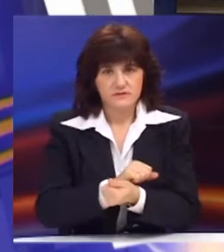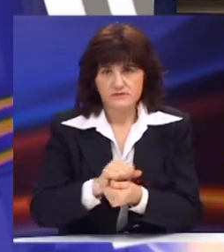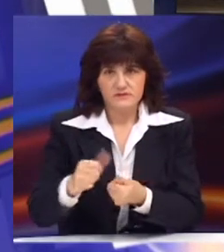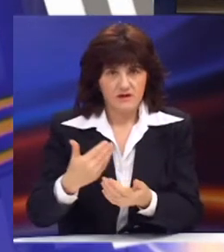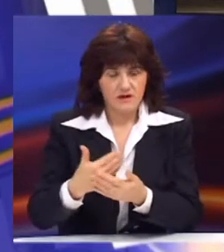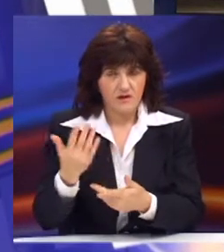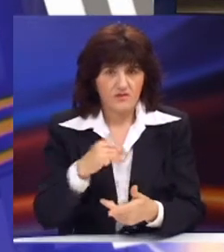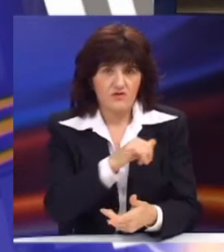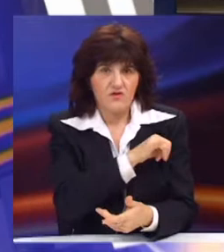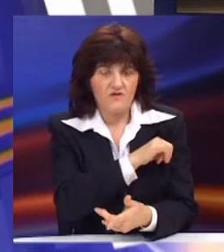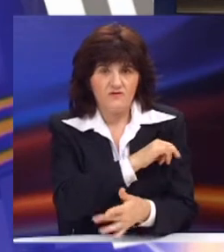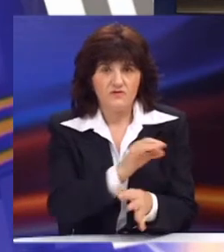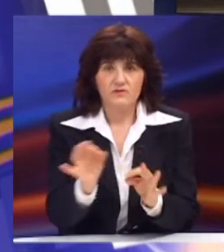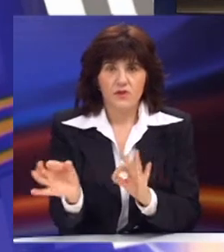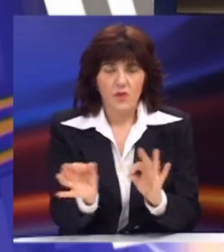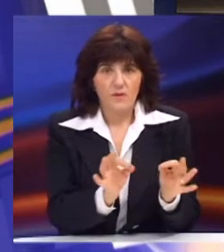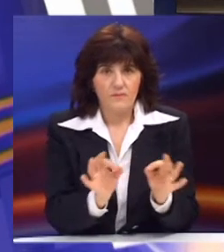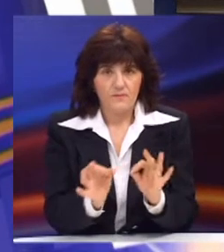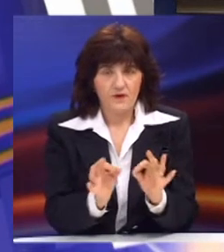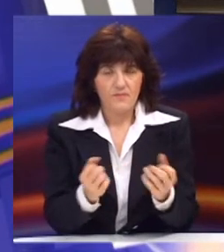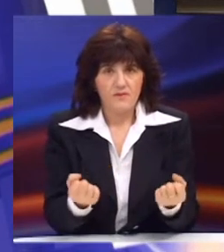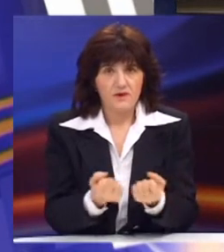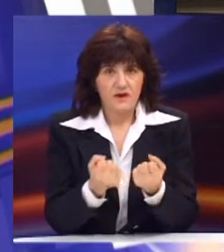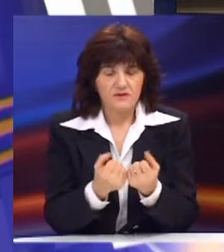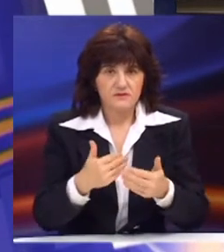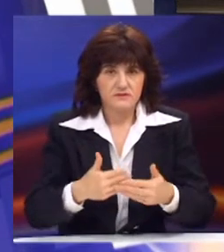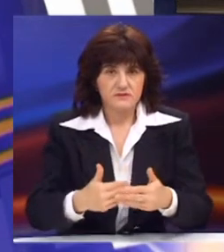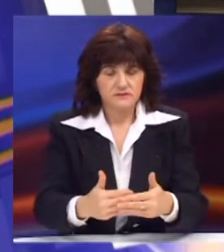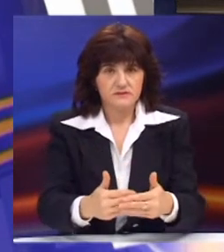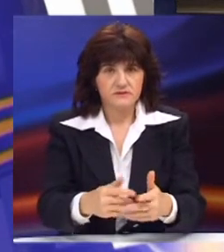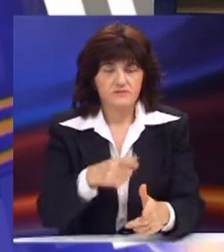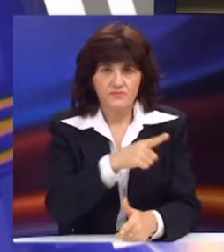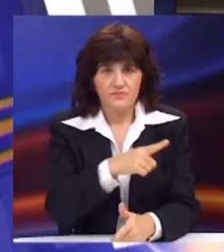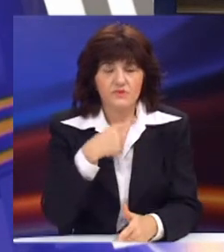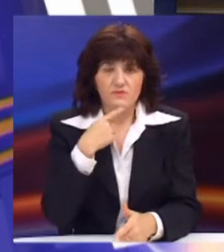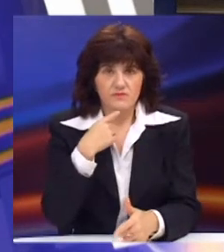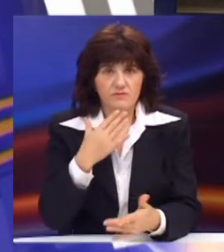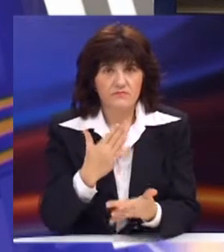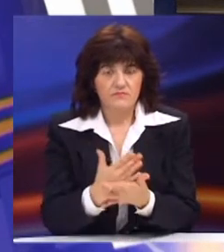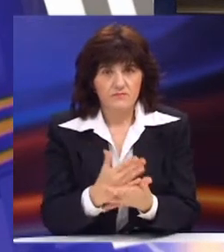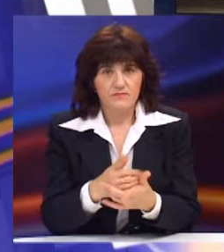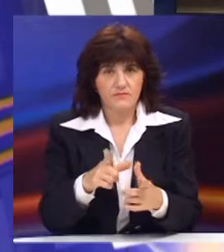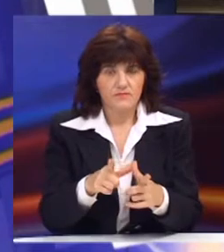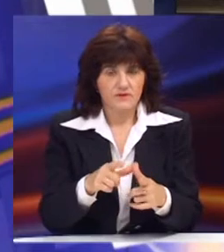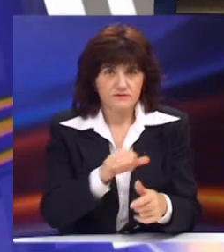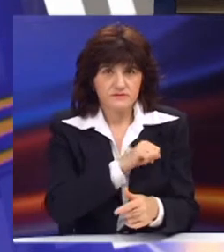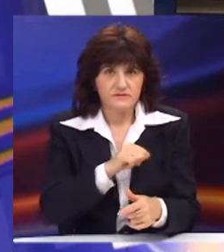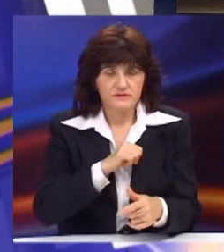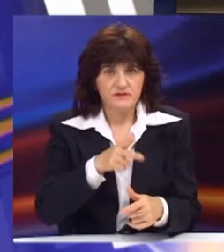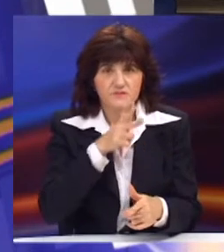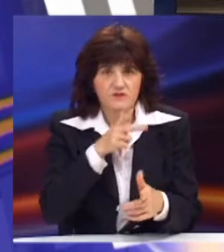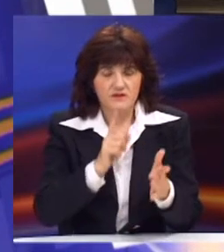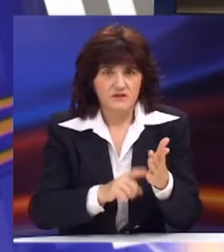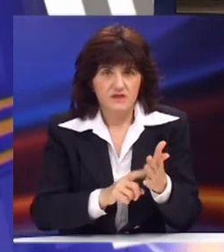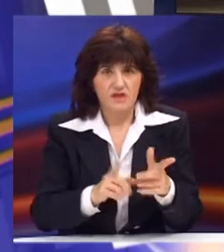svim gradovima Vojvodine sa ciljem pripreme na moguće aktivnosti povodom zakona. Mihajlović je najavio da će i Savez